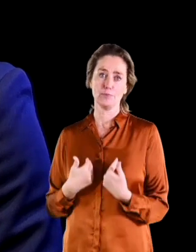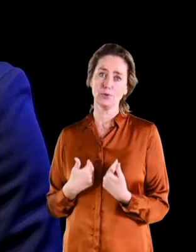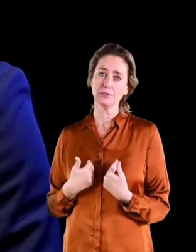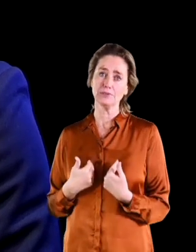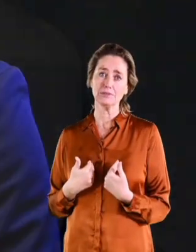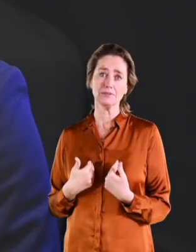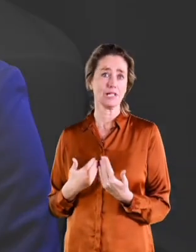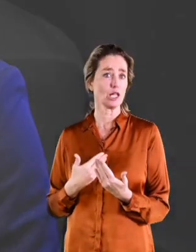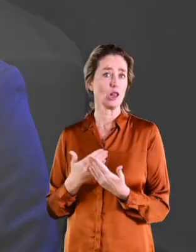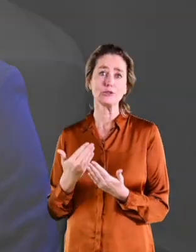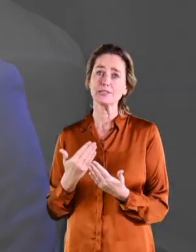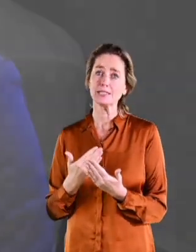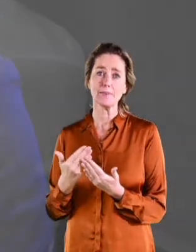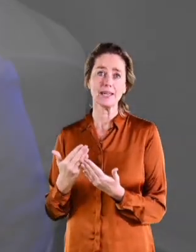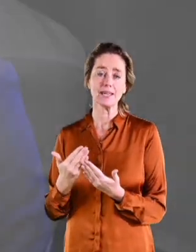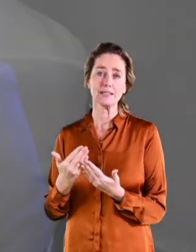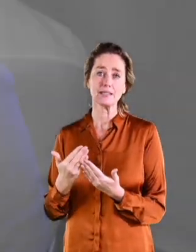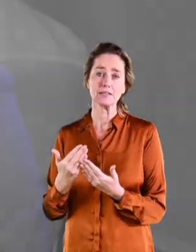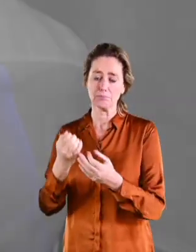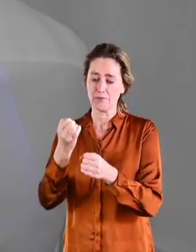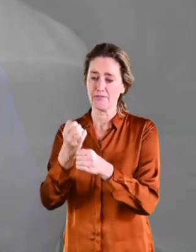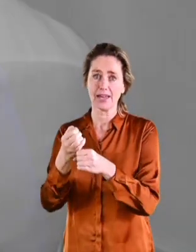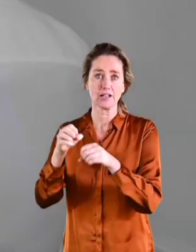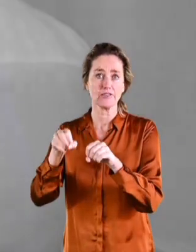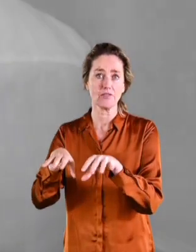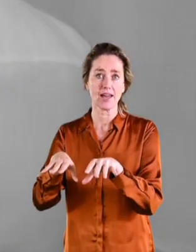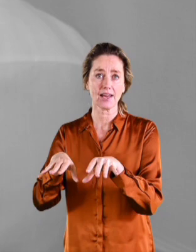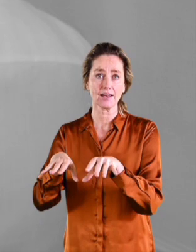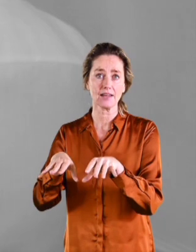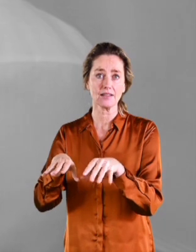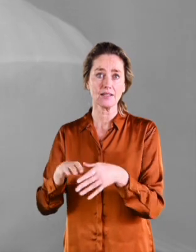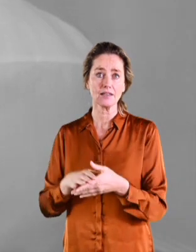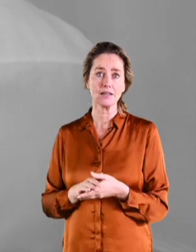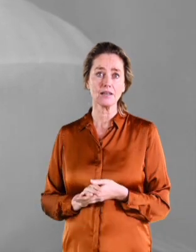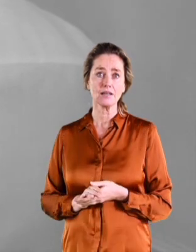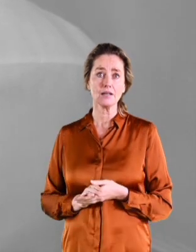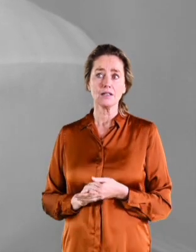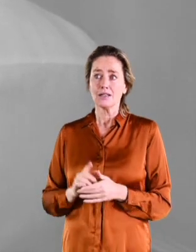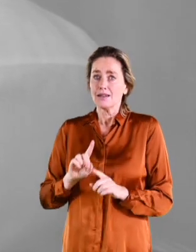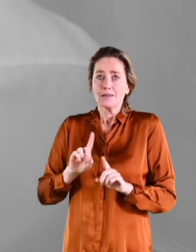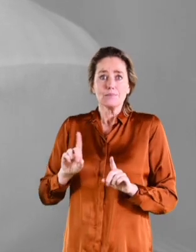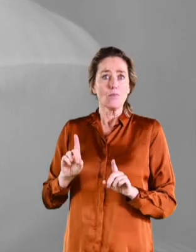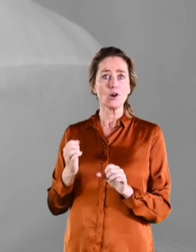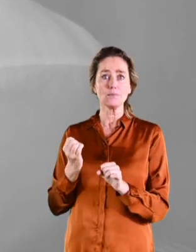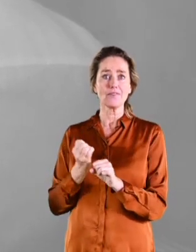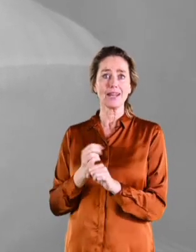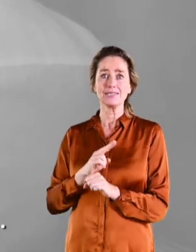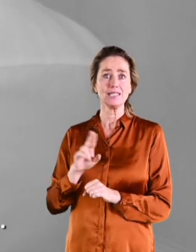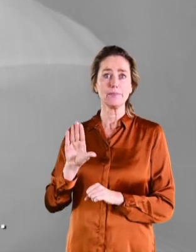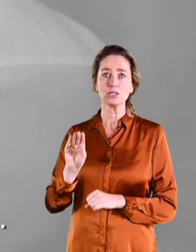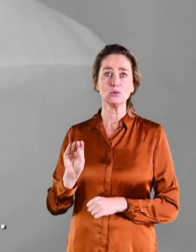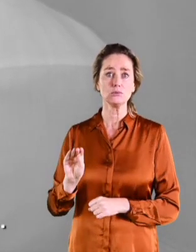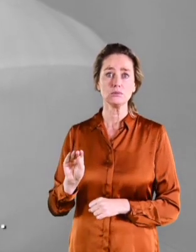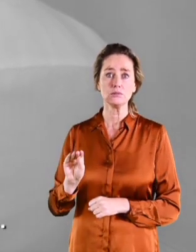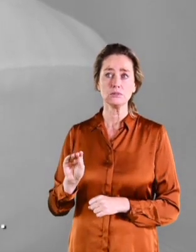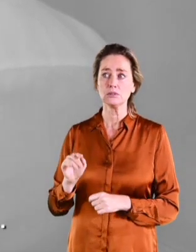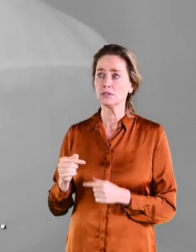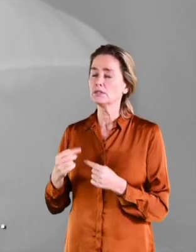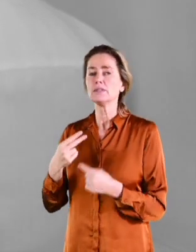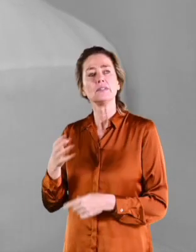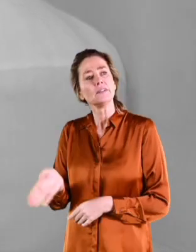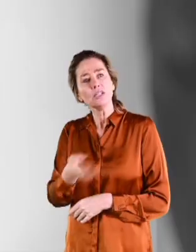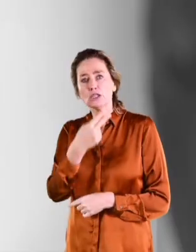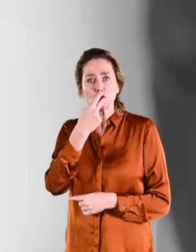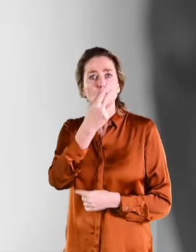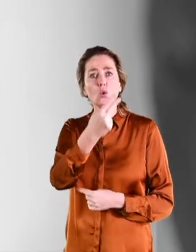meer. Mijn werk viel weg. Ik mocht mijn werk niet meer doen. Zoek toch naar passend werk